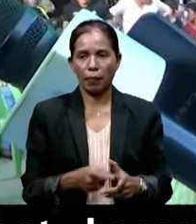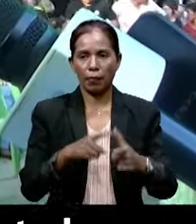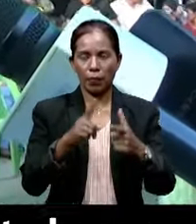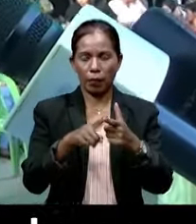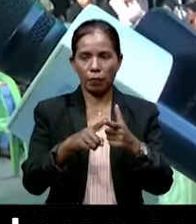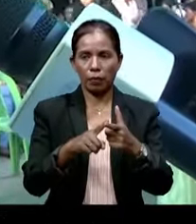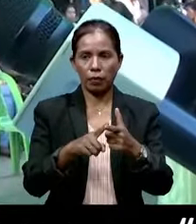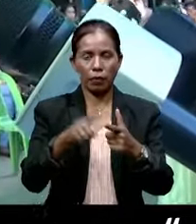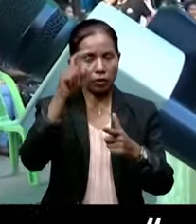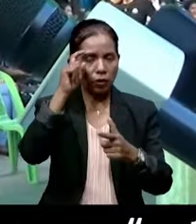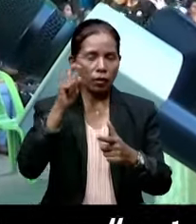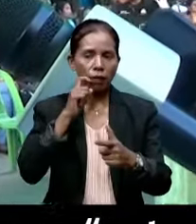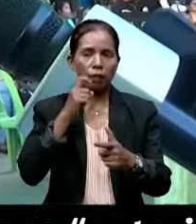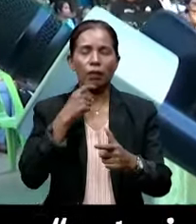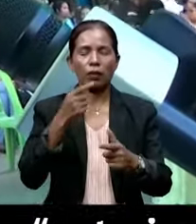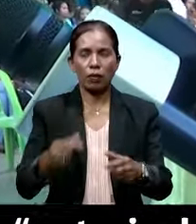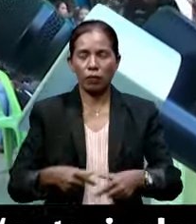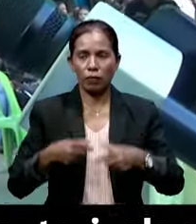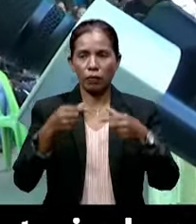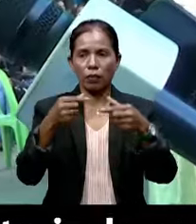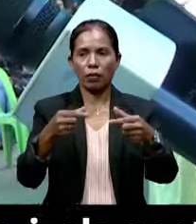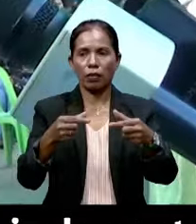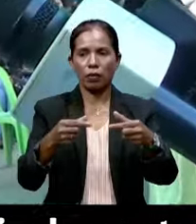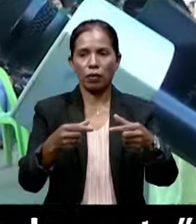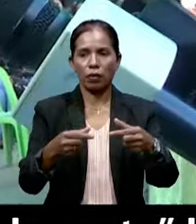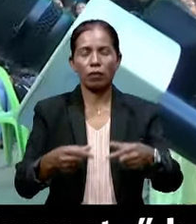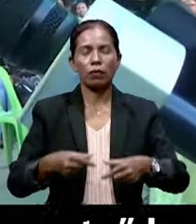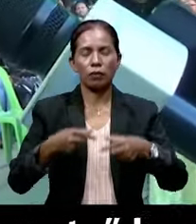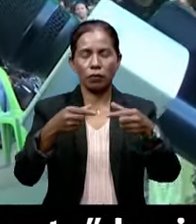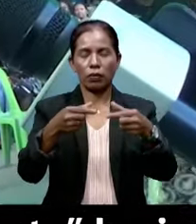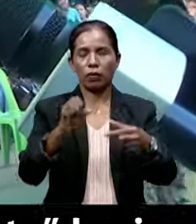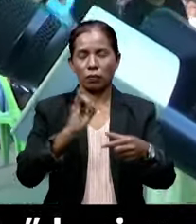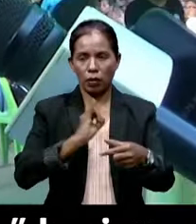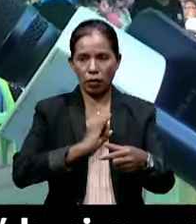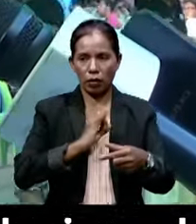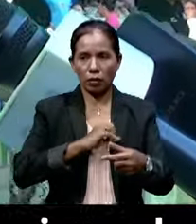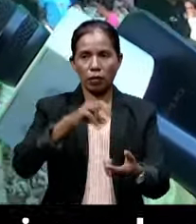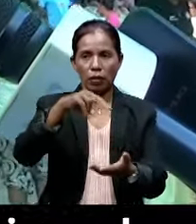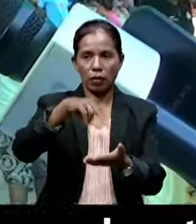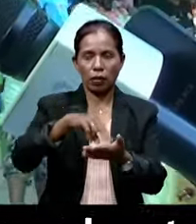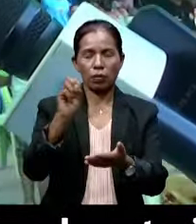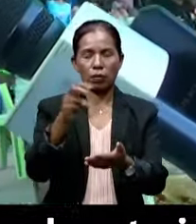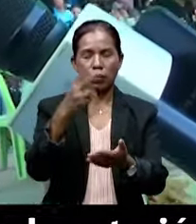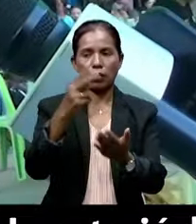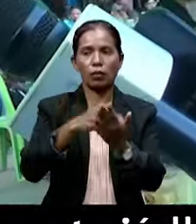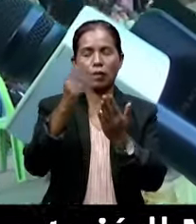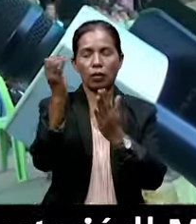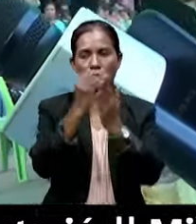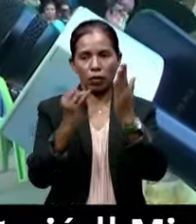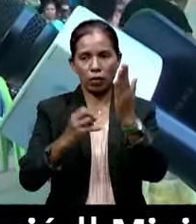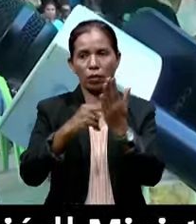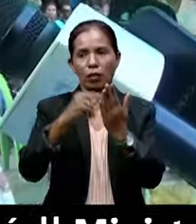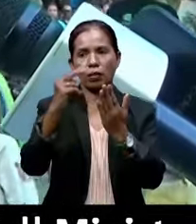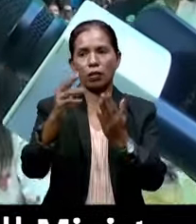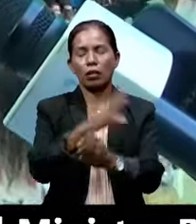os mau senama, for ni orientasi ordering mai hau. Atau hari 2 November di monumen, sila. Di pas hari istang,